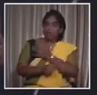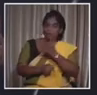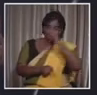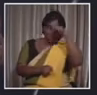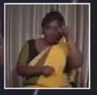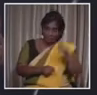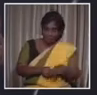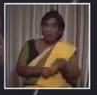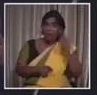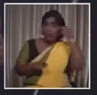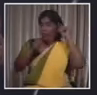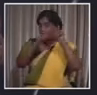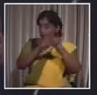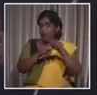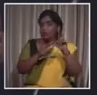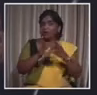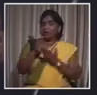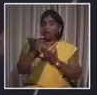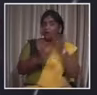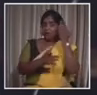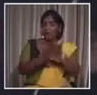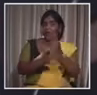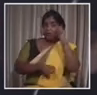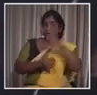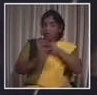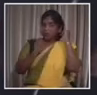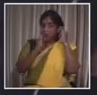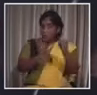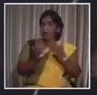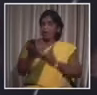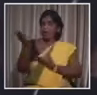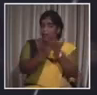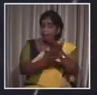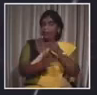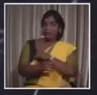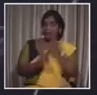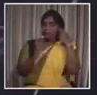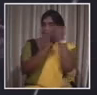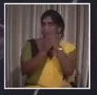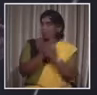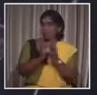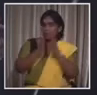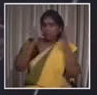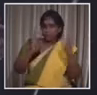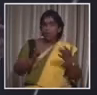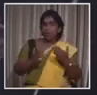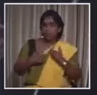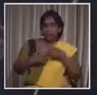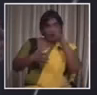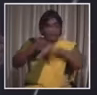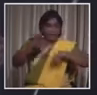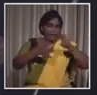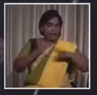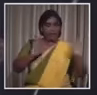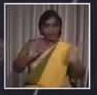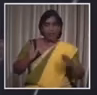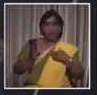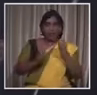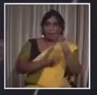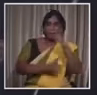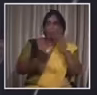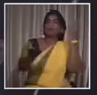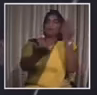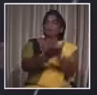රාජපක්ෂ මහතාට එරෙහිව ගෙන එන ලබන ජනතා දෝෂාභියෝගය මේකේ කාරණා ගොඩක් තියෙනවා මම මේක කියවන්න යන්නේ නැහැ මම මේක සභාගත